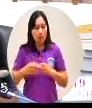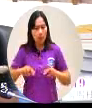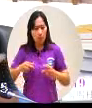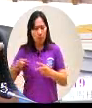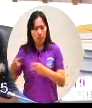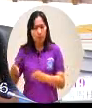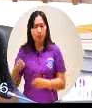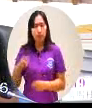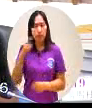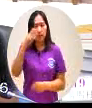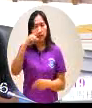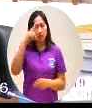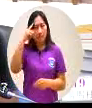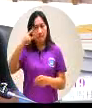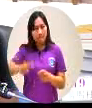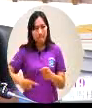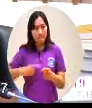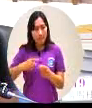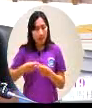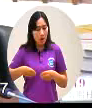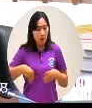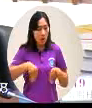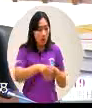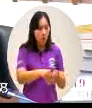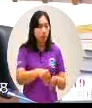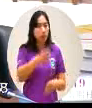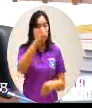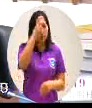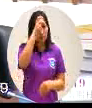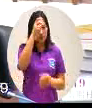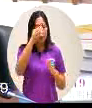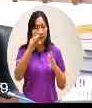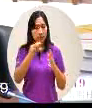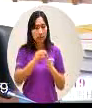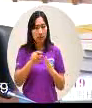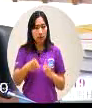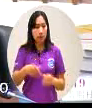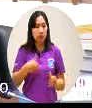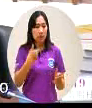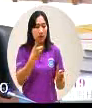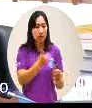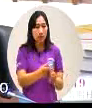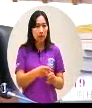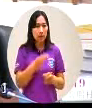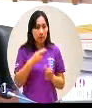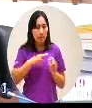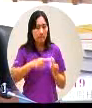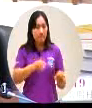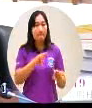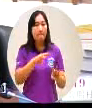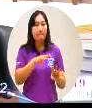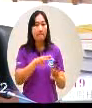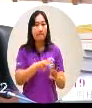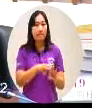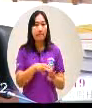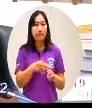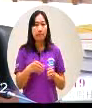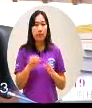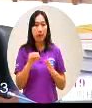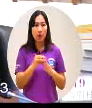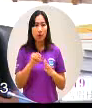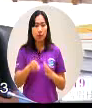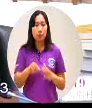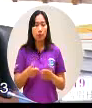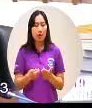捐赠，捐赠了警察局有这套财产啊，咱来移交予咱的当地分局，分局同款甲这套系统来运